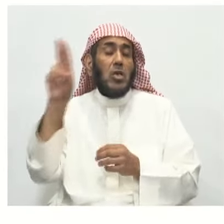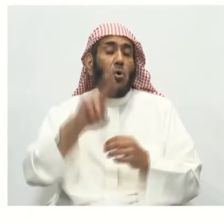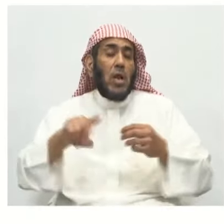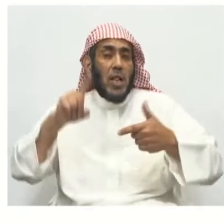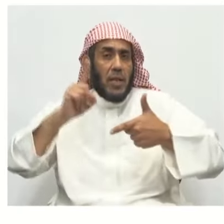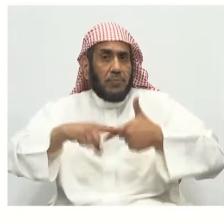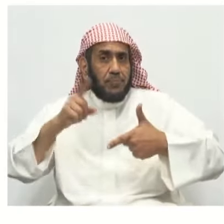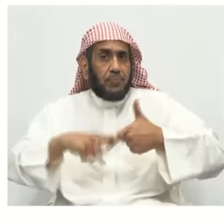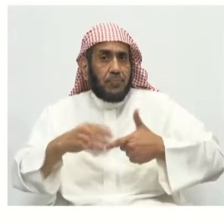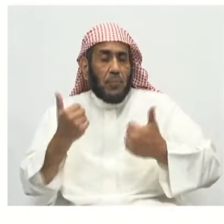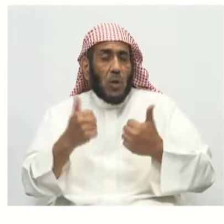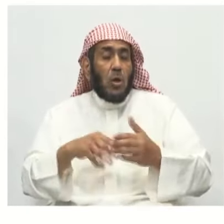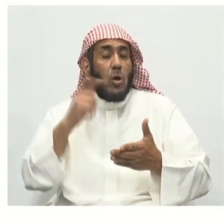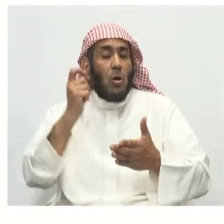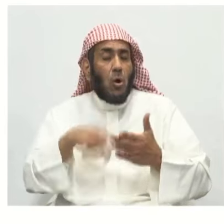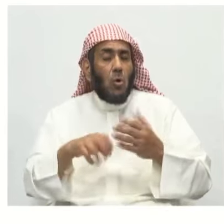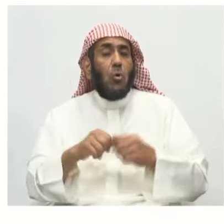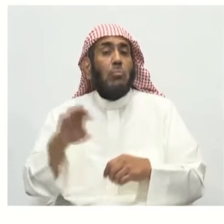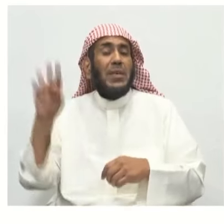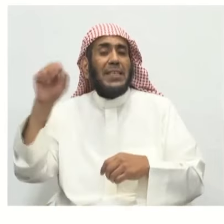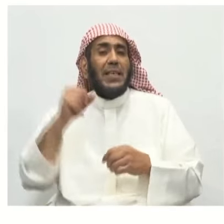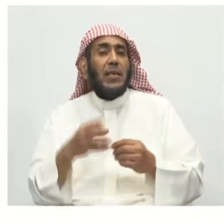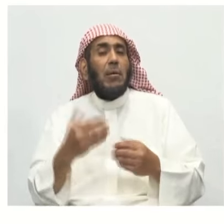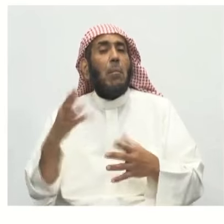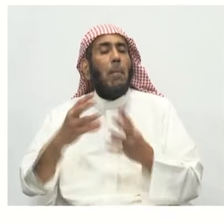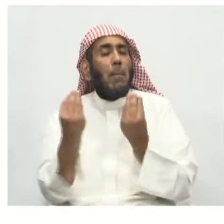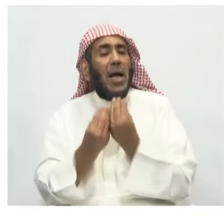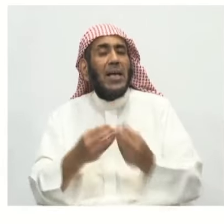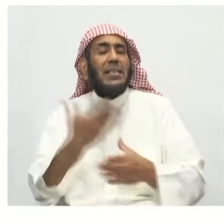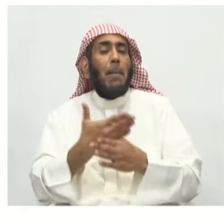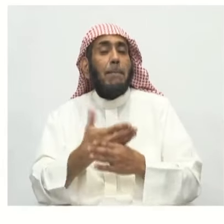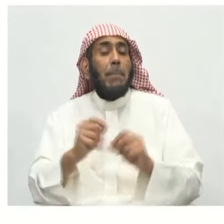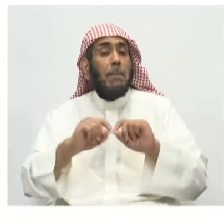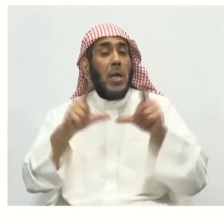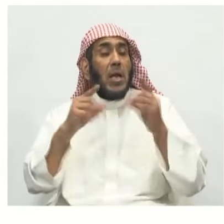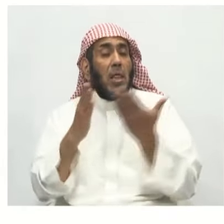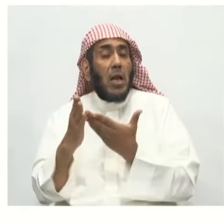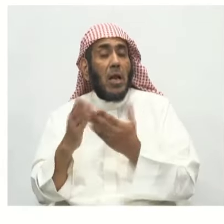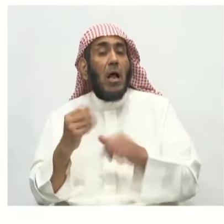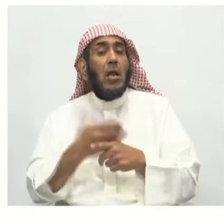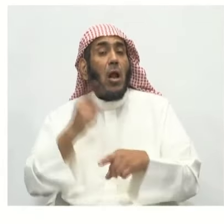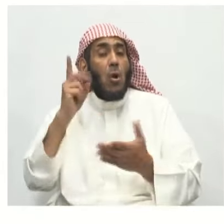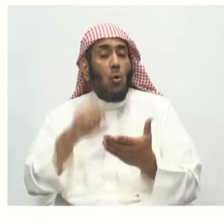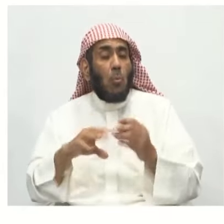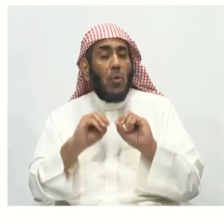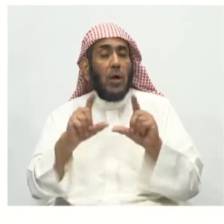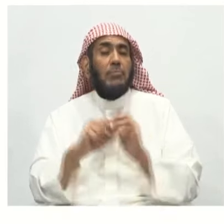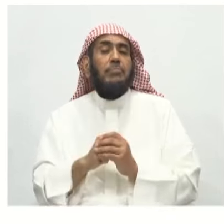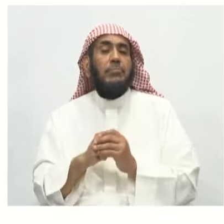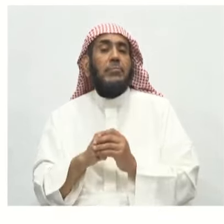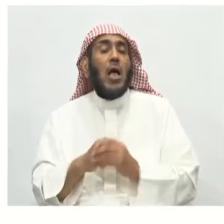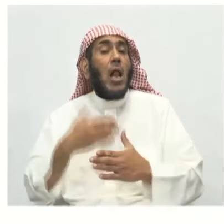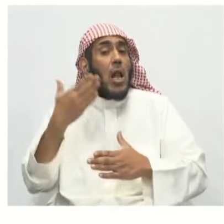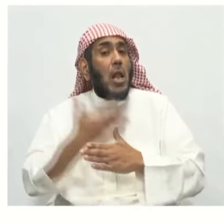الثاني اذكر حكم السحر مع التعليل قد بينا ذلك وبينا الحكم وذكرنا